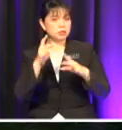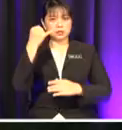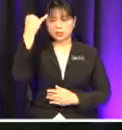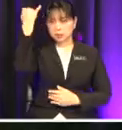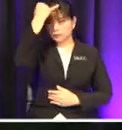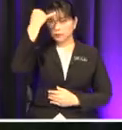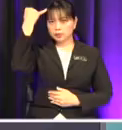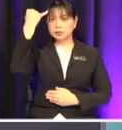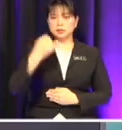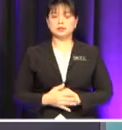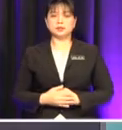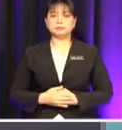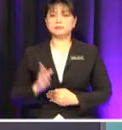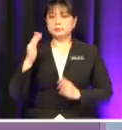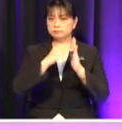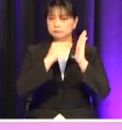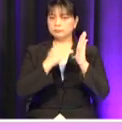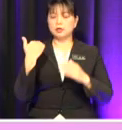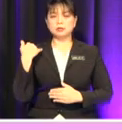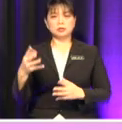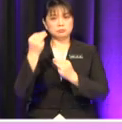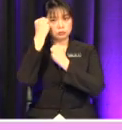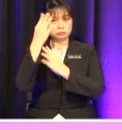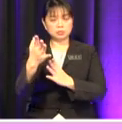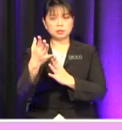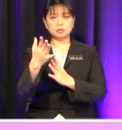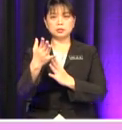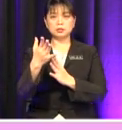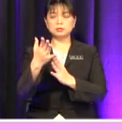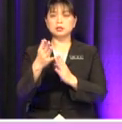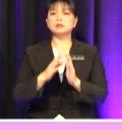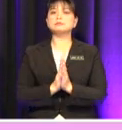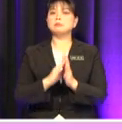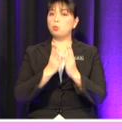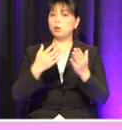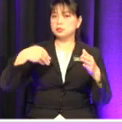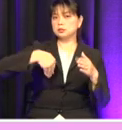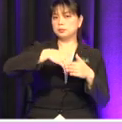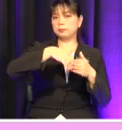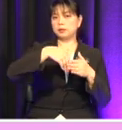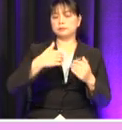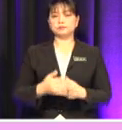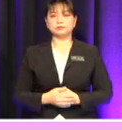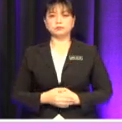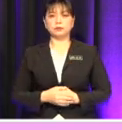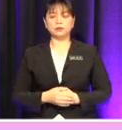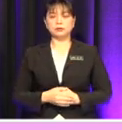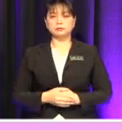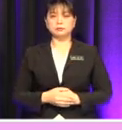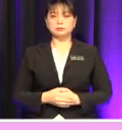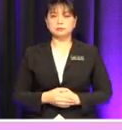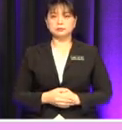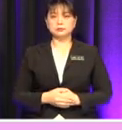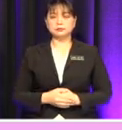Berikut merupakan maklumat kejohanan bola sepak bilangan pasukan yang diberi 11 Oke